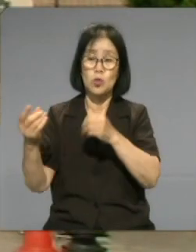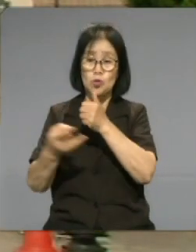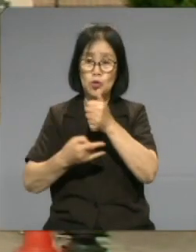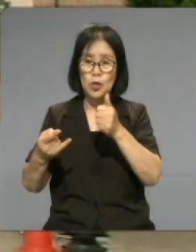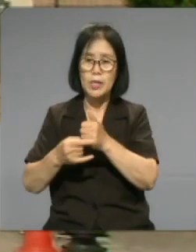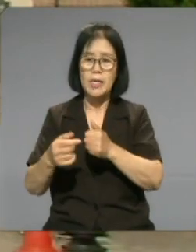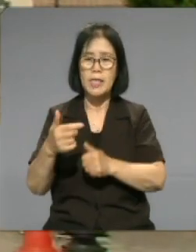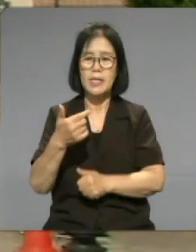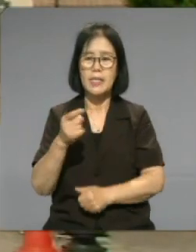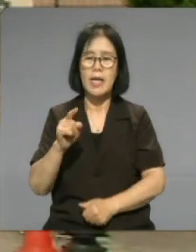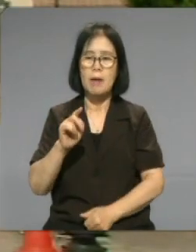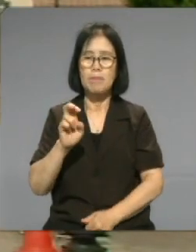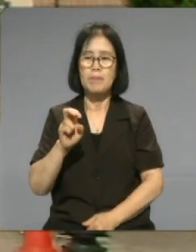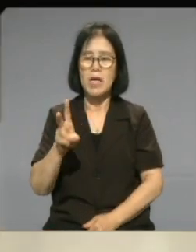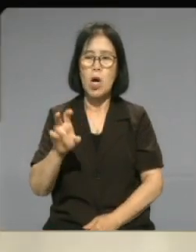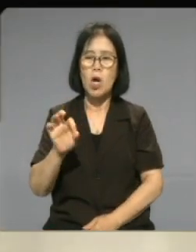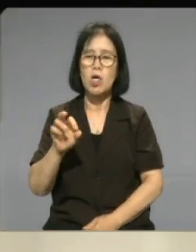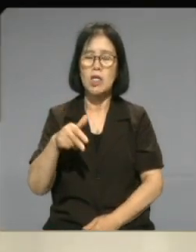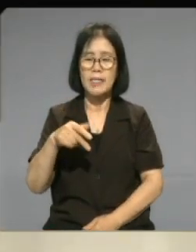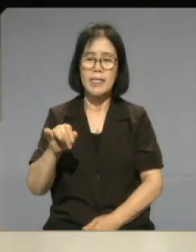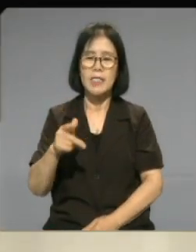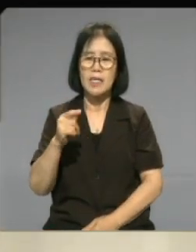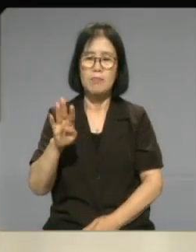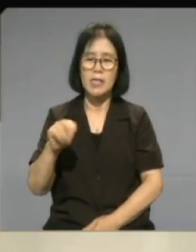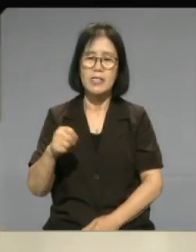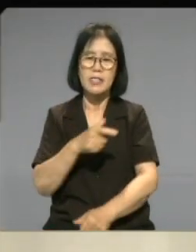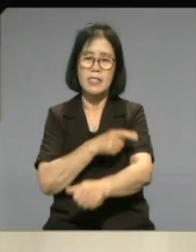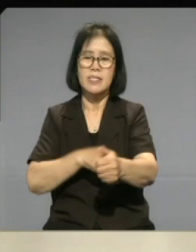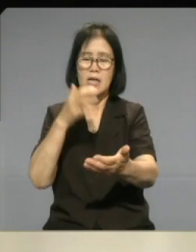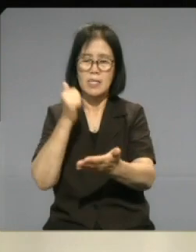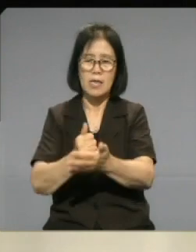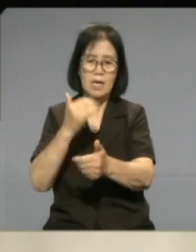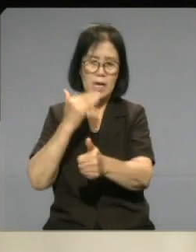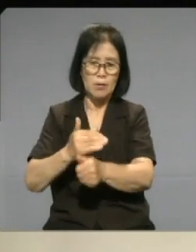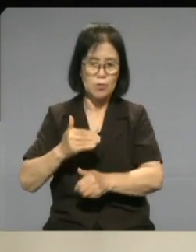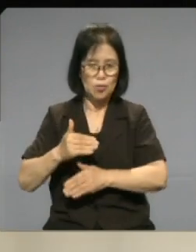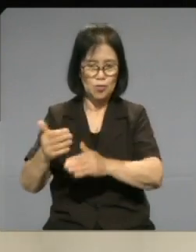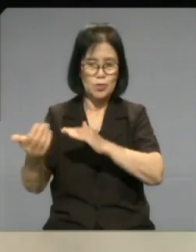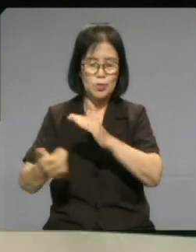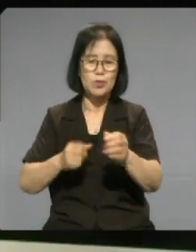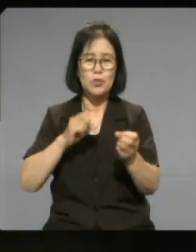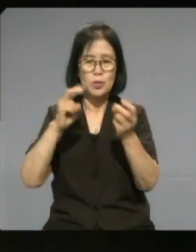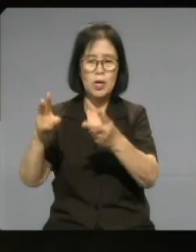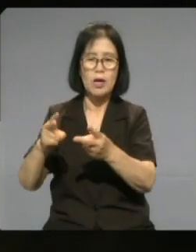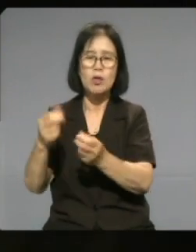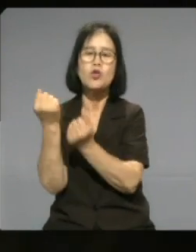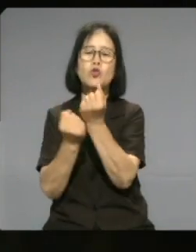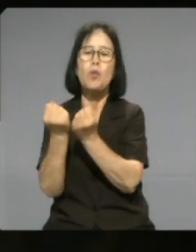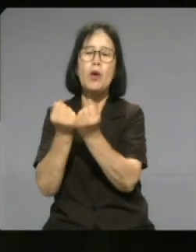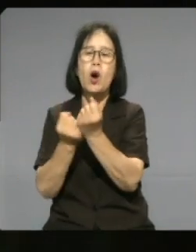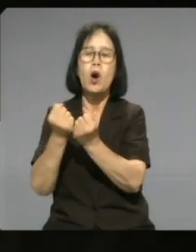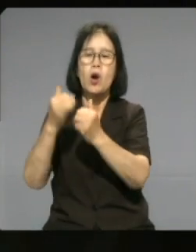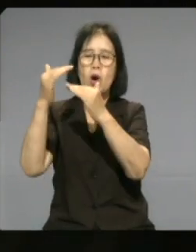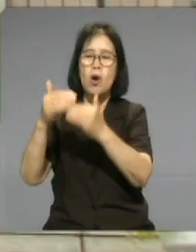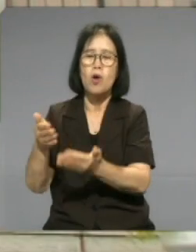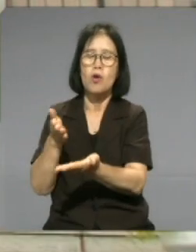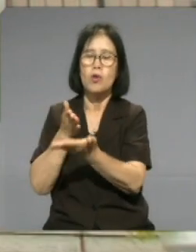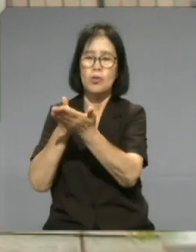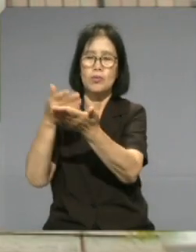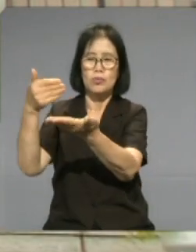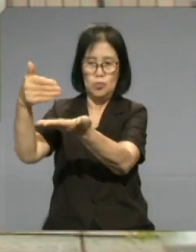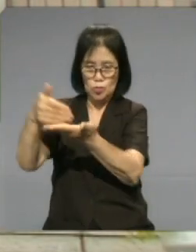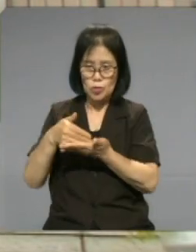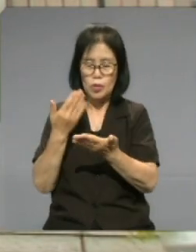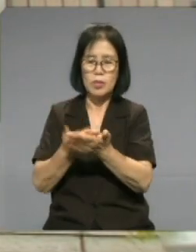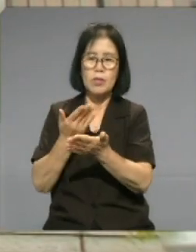방송통신위원회는 남영진 KBS 이사장에게 해임 건의 절차를 사전 통지하고 소명 의견 제출을 요청했다고 밝혔습니다.